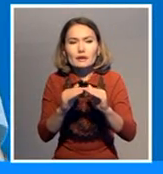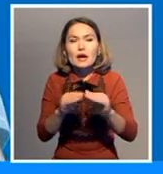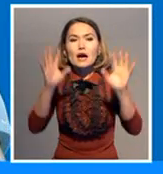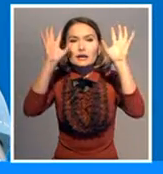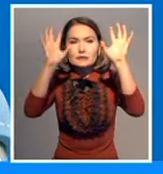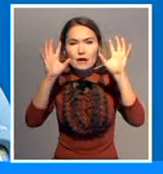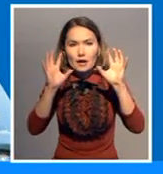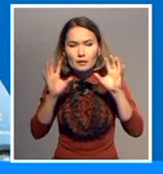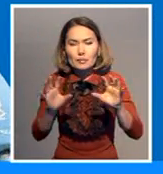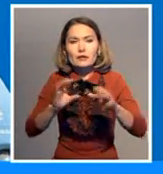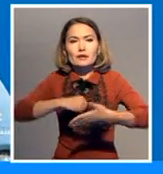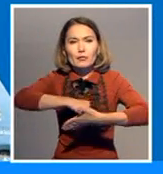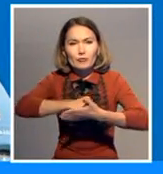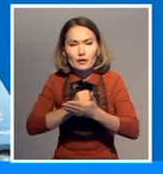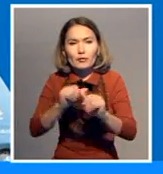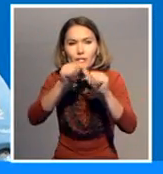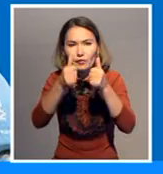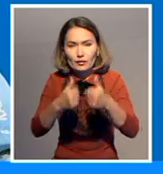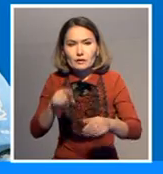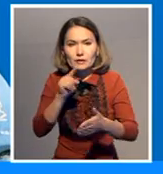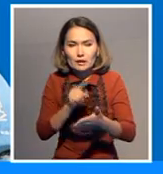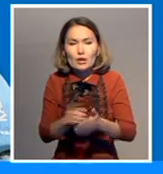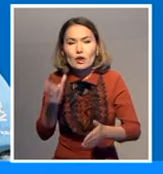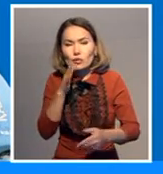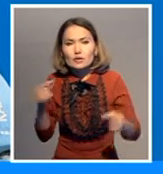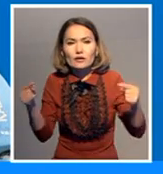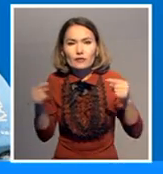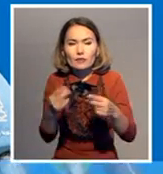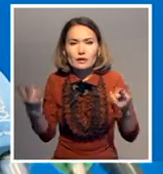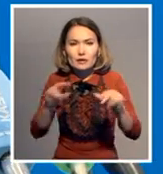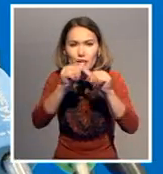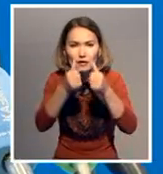осы заң арқылы пайдаланып тез уақытта заңдастырылады.